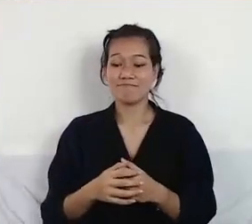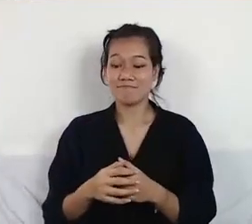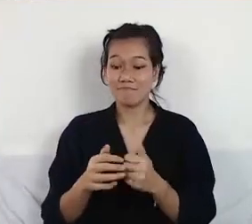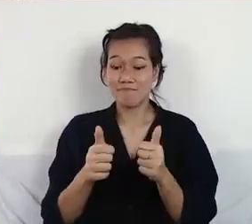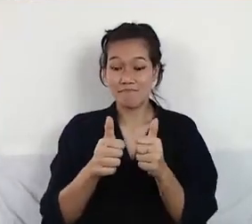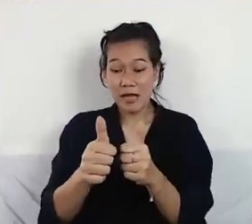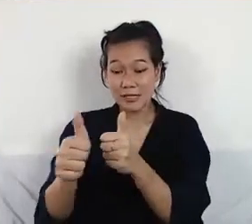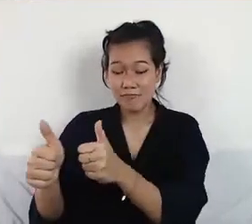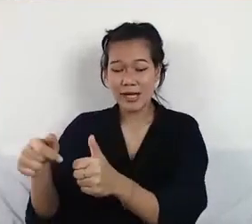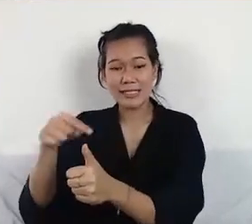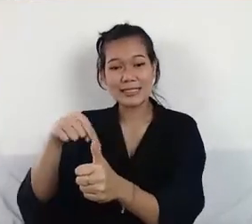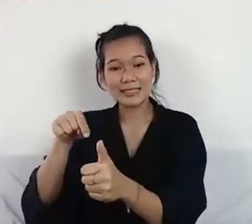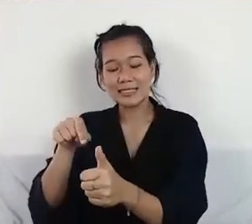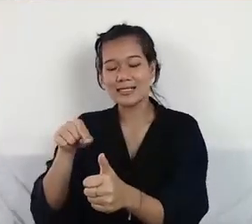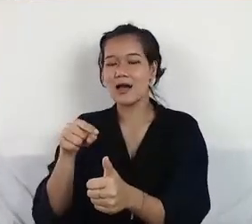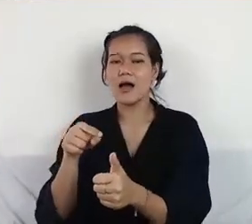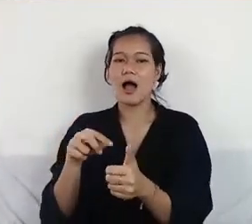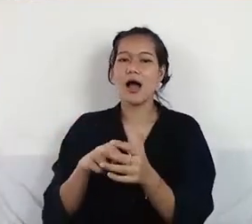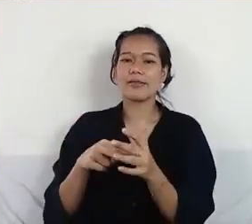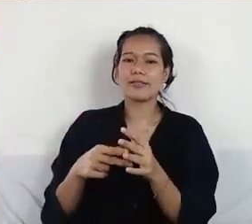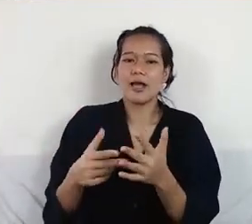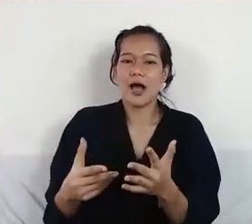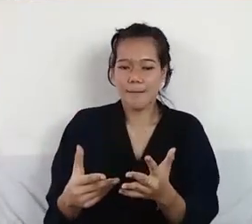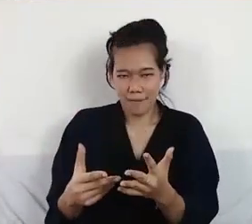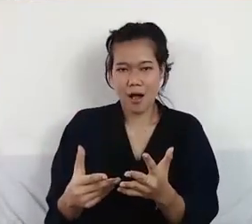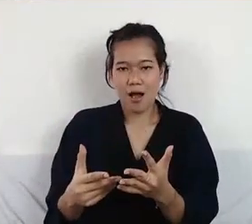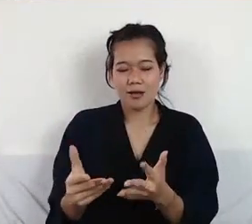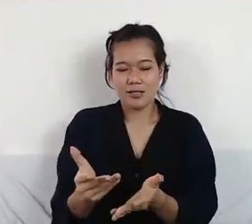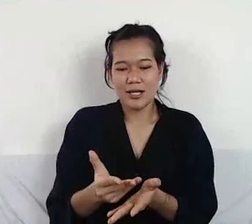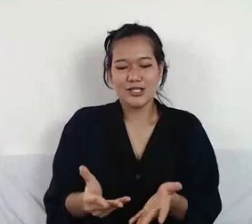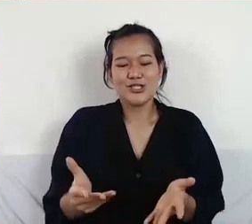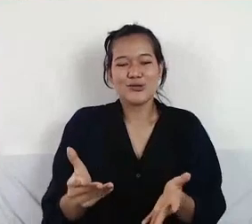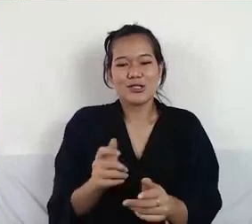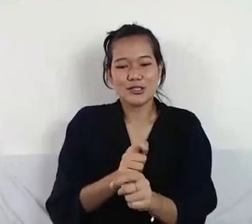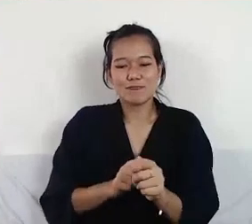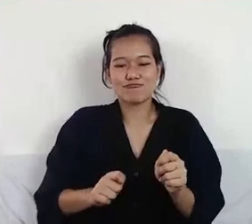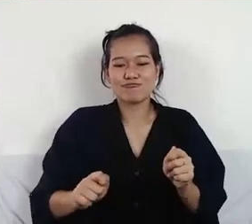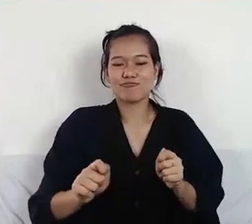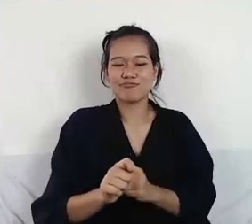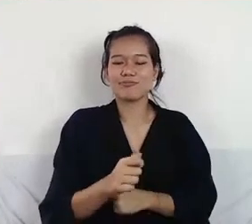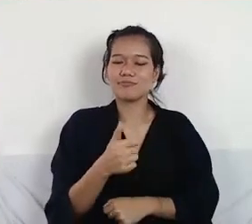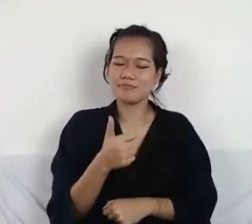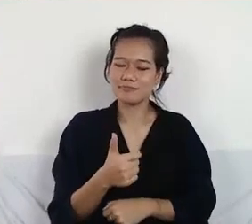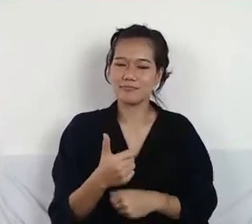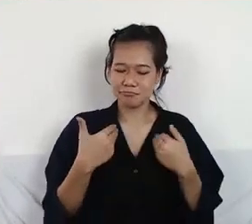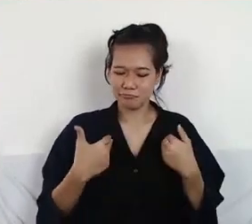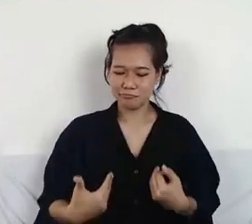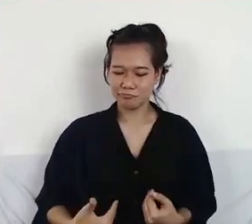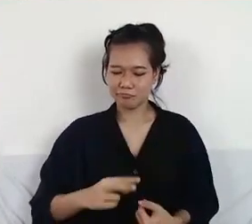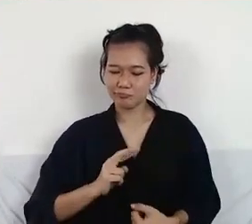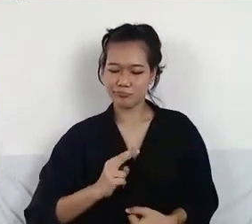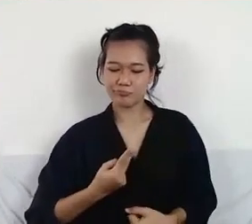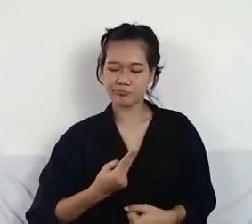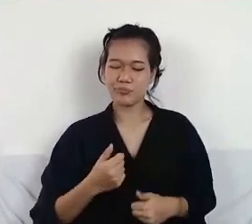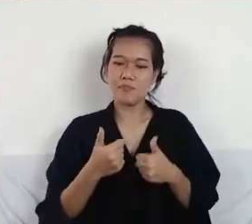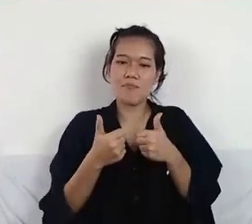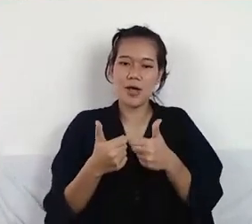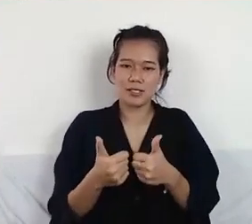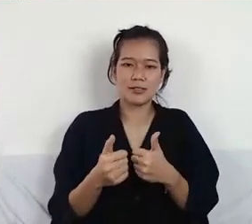baik ini Bapa tentunya nanti juga akan mengubahkan kehidupan kami juga menjadi lebih baik.